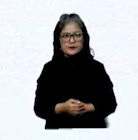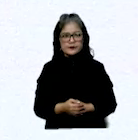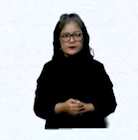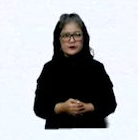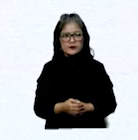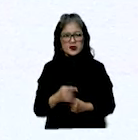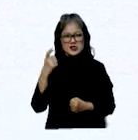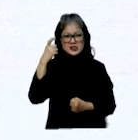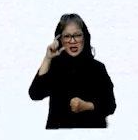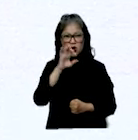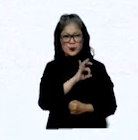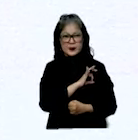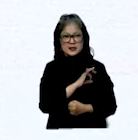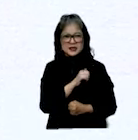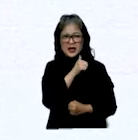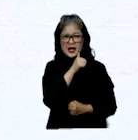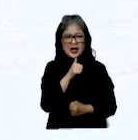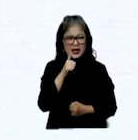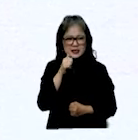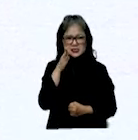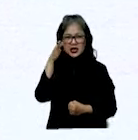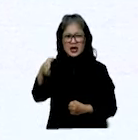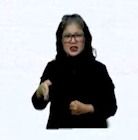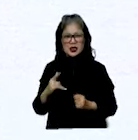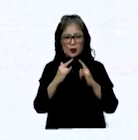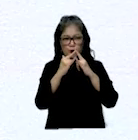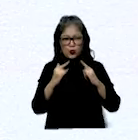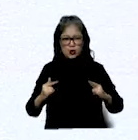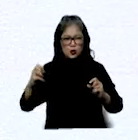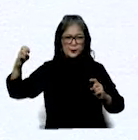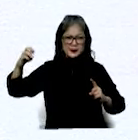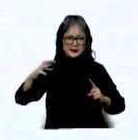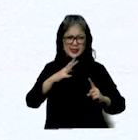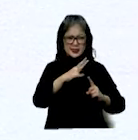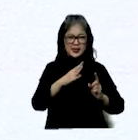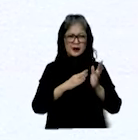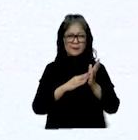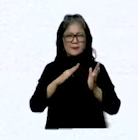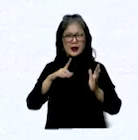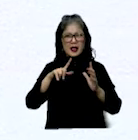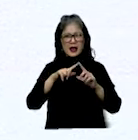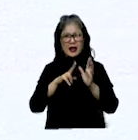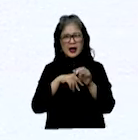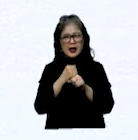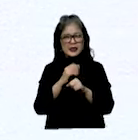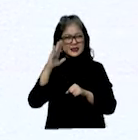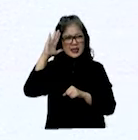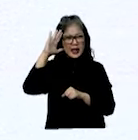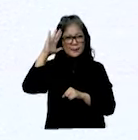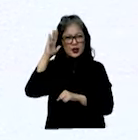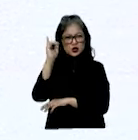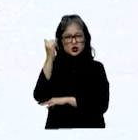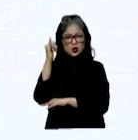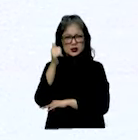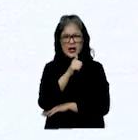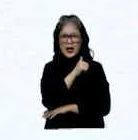sementara itu pemirsa capres Anis Baswedan mengunjungi sejumlah pondok pesantren di melangi seman Yogyakarta Anis berdialog